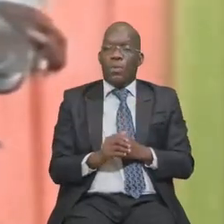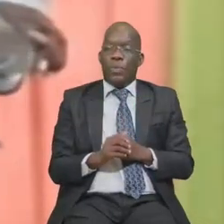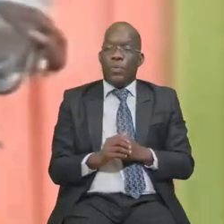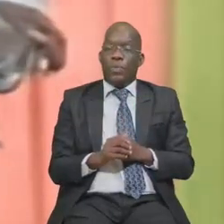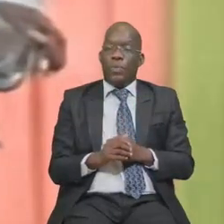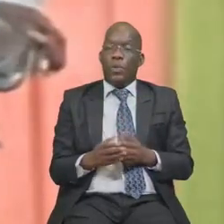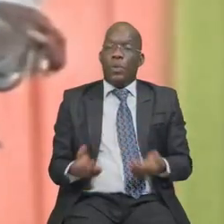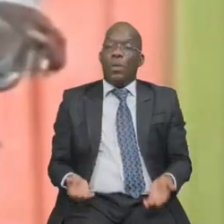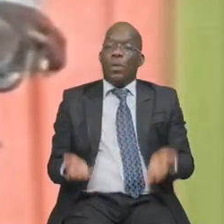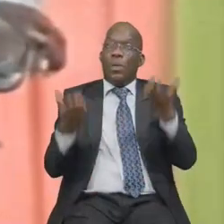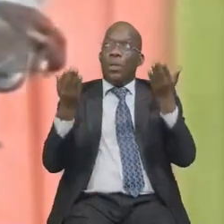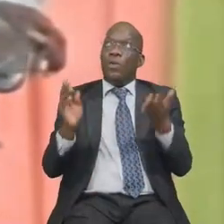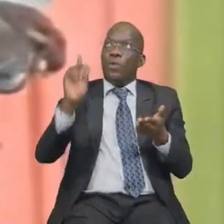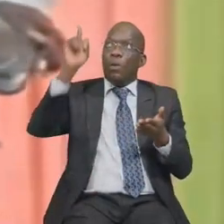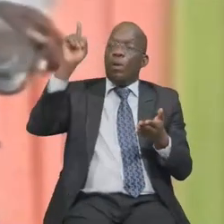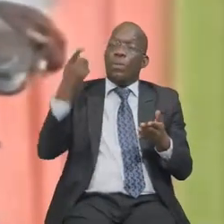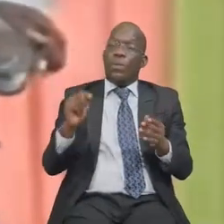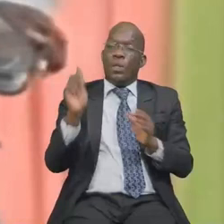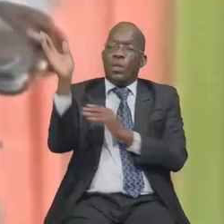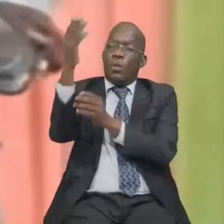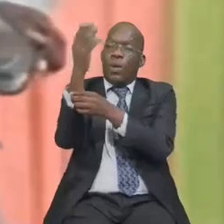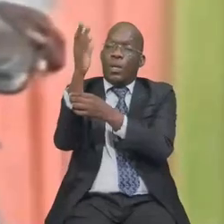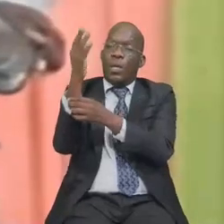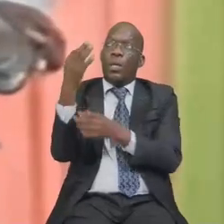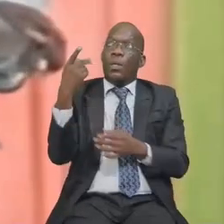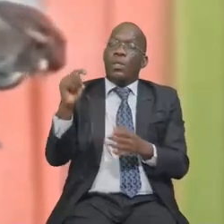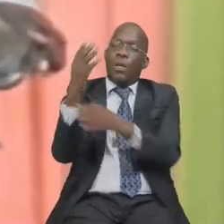Élève la bannière. La bannière de sa victoire.